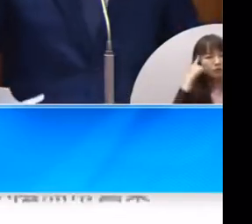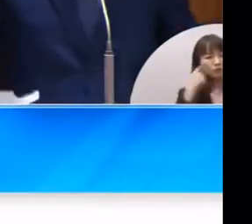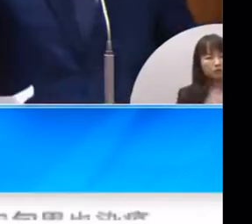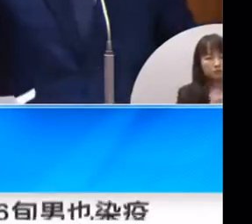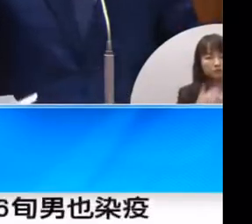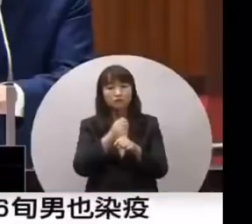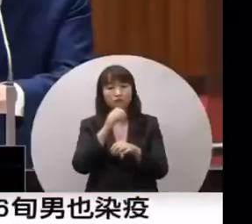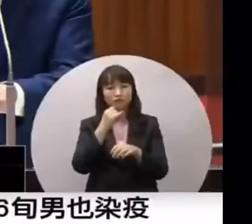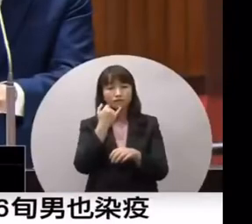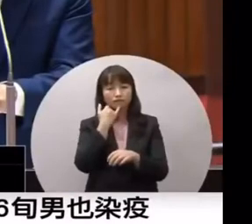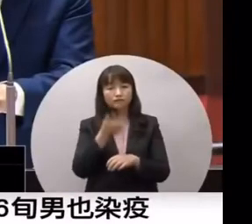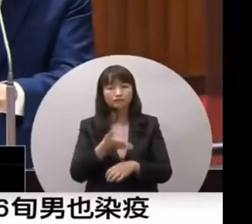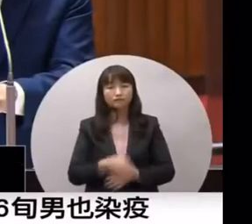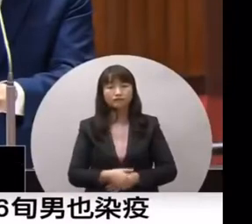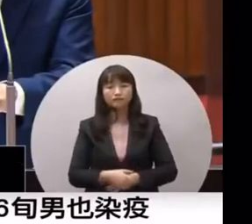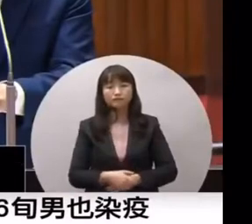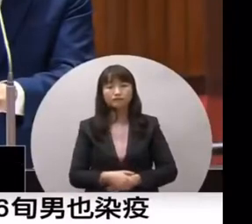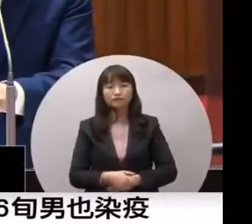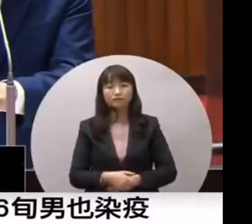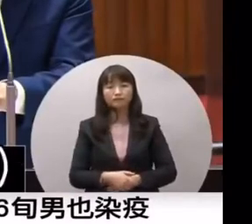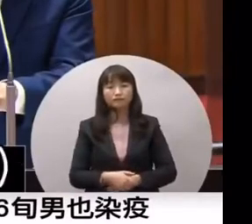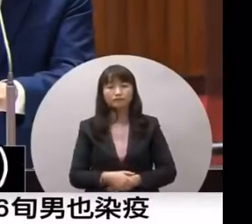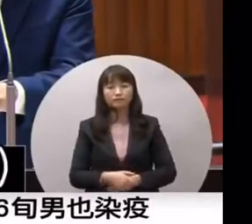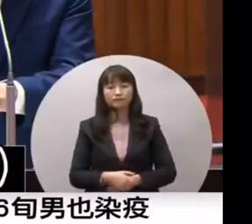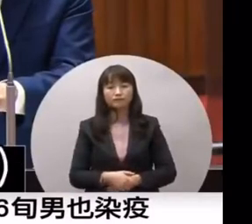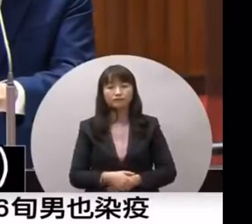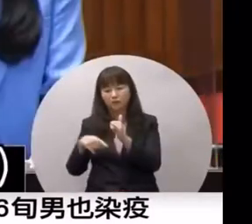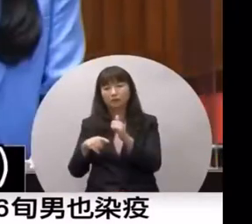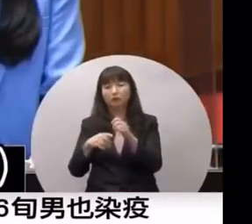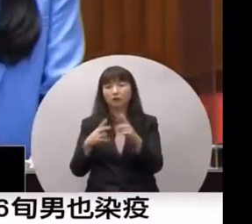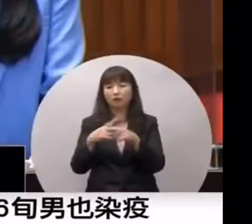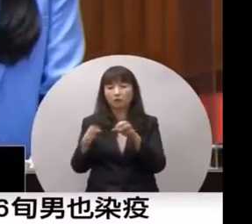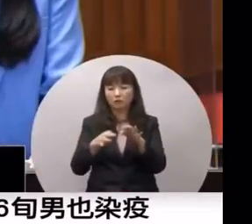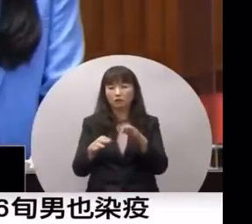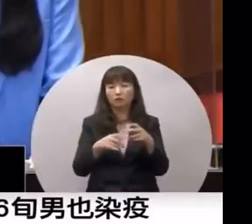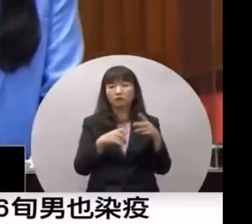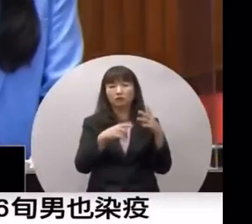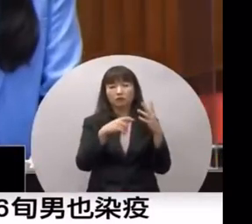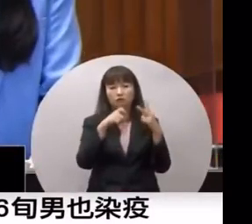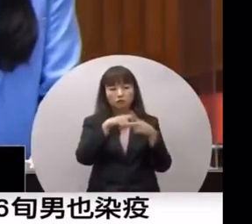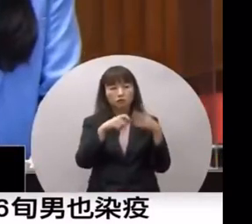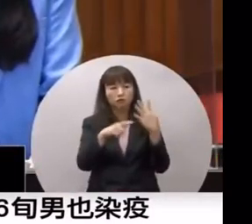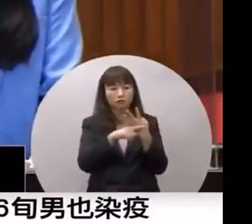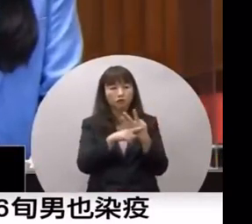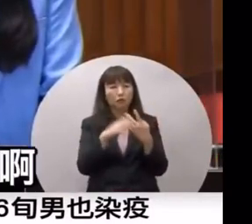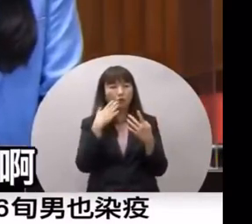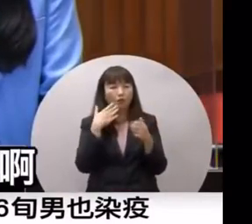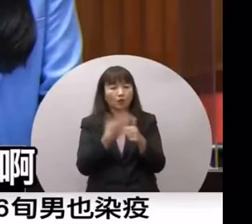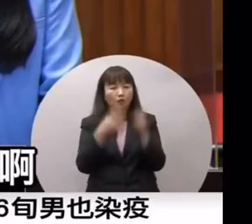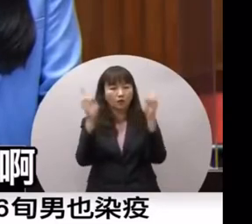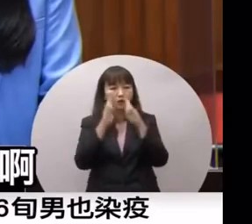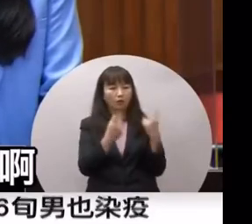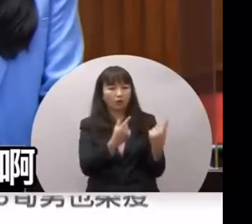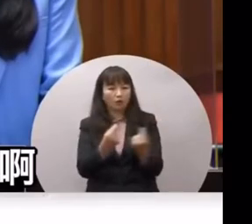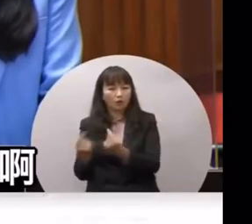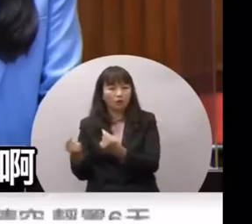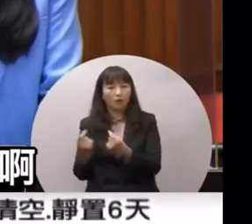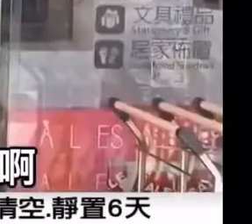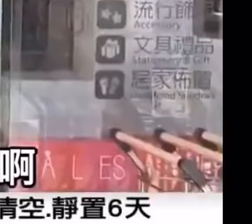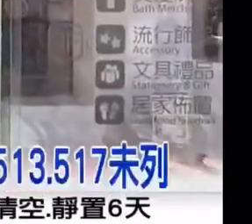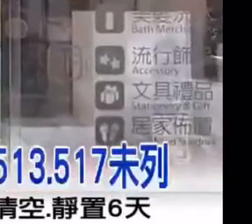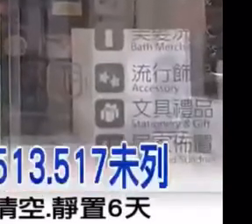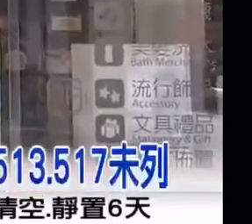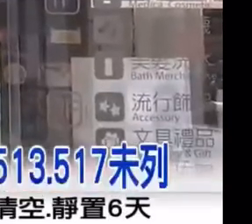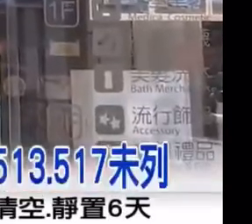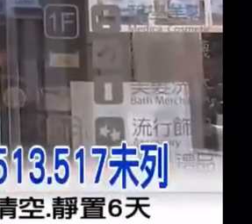没有心要处理啦。 台电的营业处这边可以来接洽，我们都没有办法稳定供电的时候，我们到底凭什么涨价